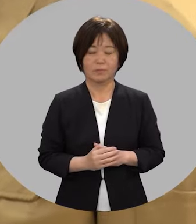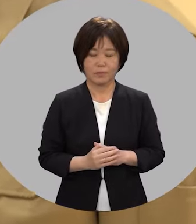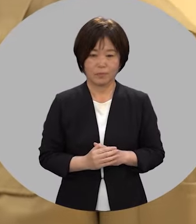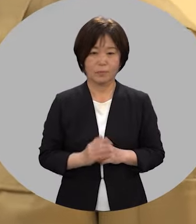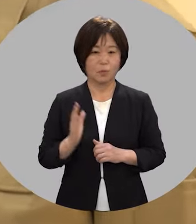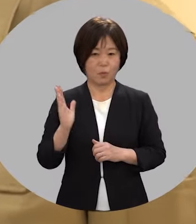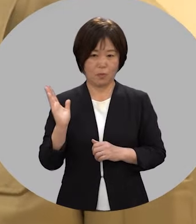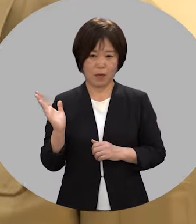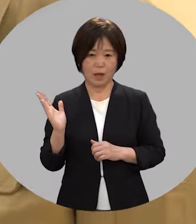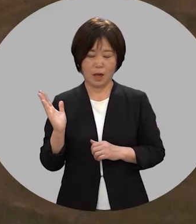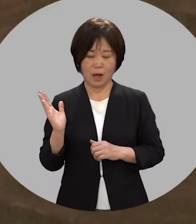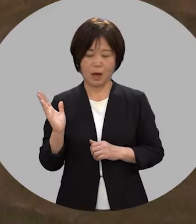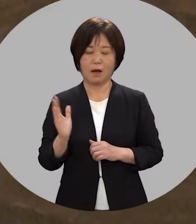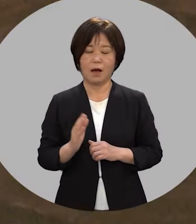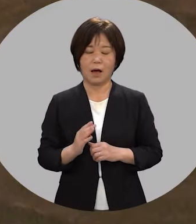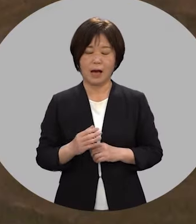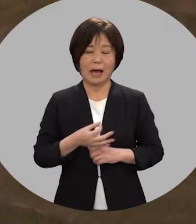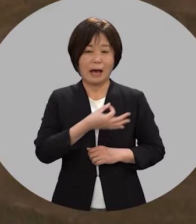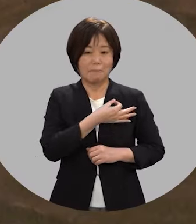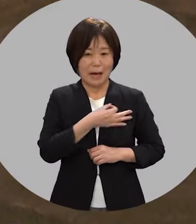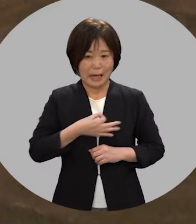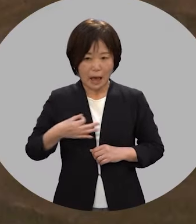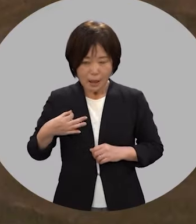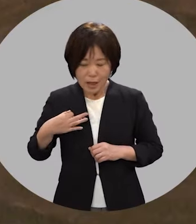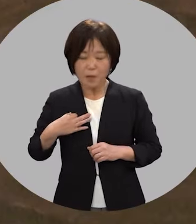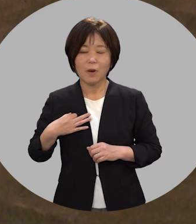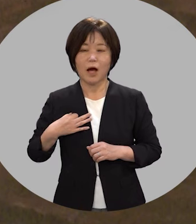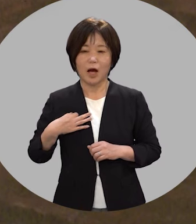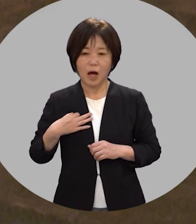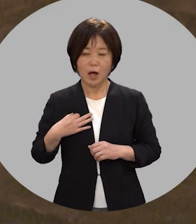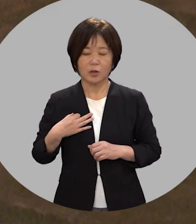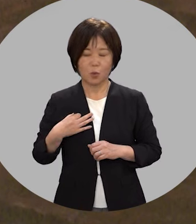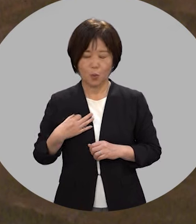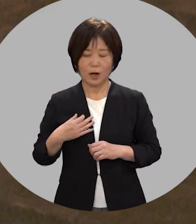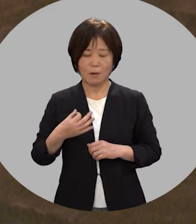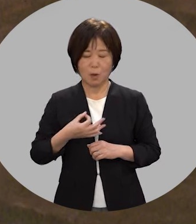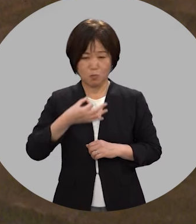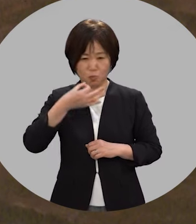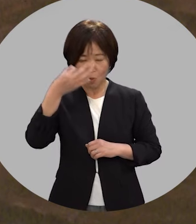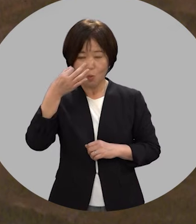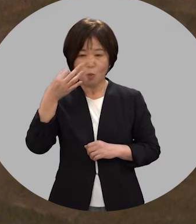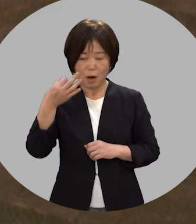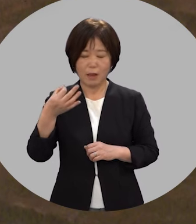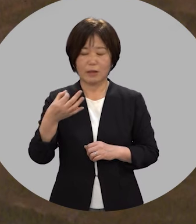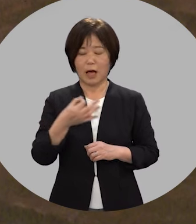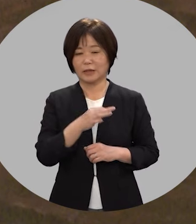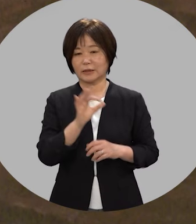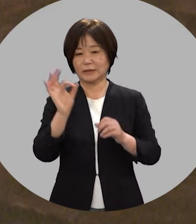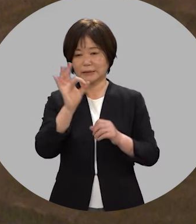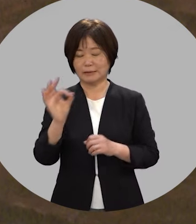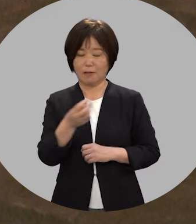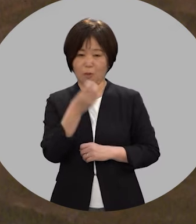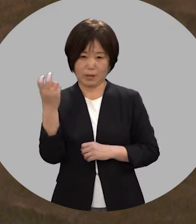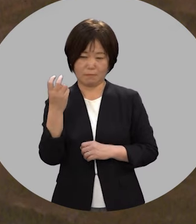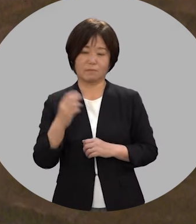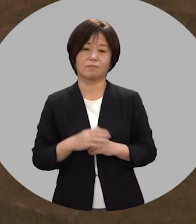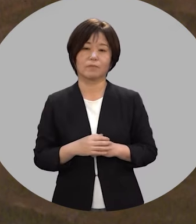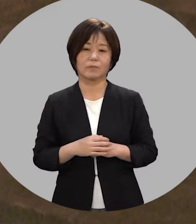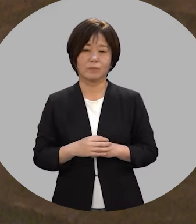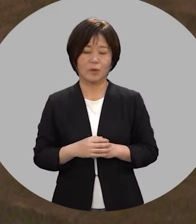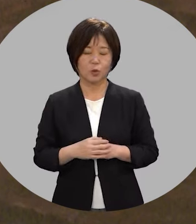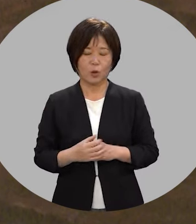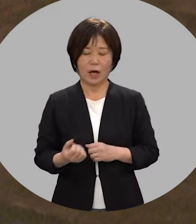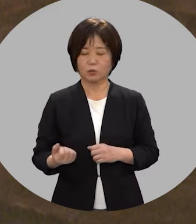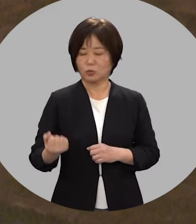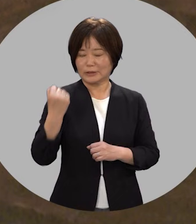れるお墓になります。マガ玉とかガラス小玉という非常に貴重なものが出てきております。おそらくの身分の